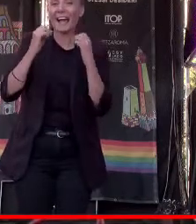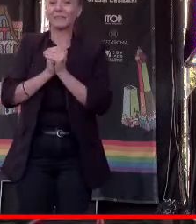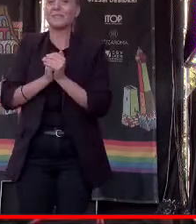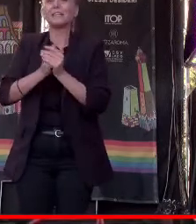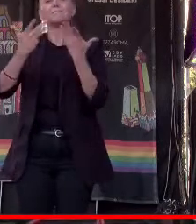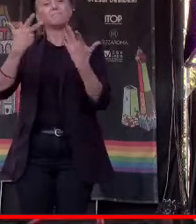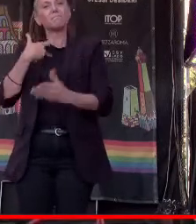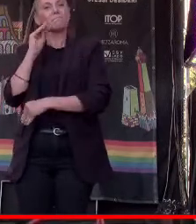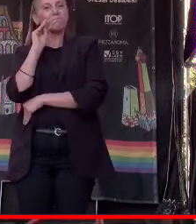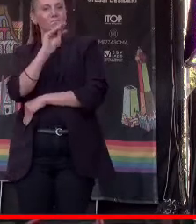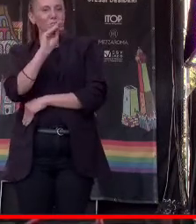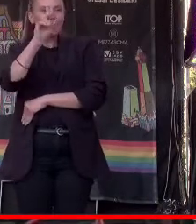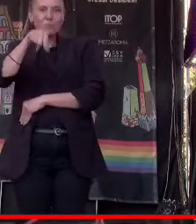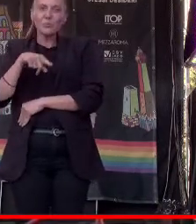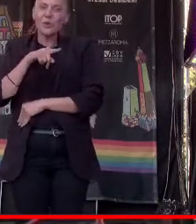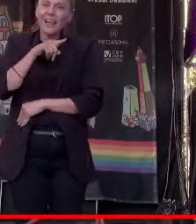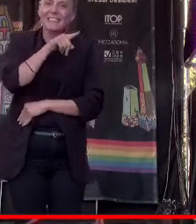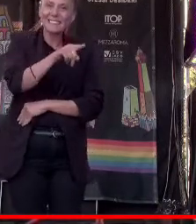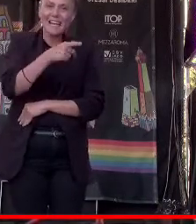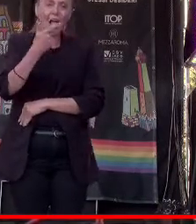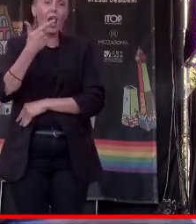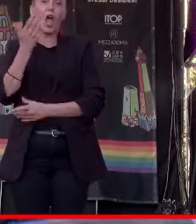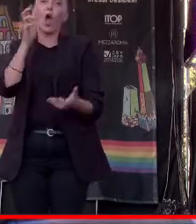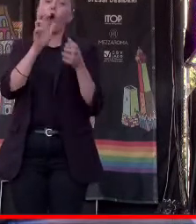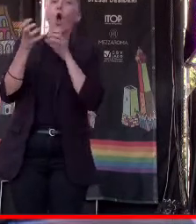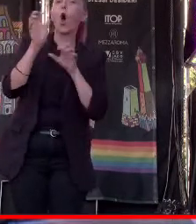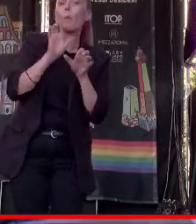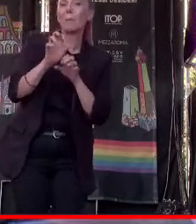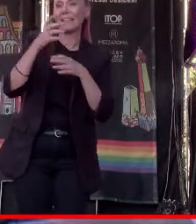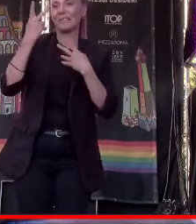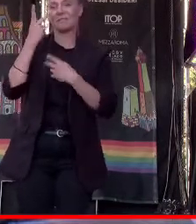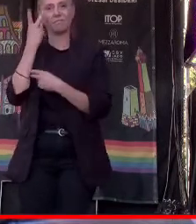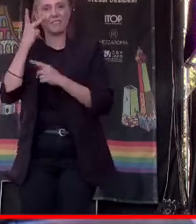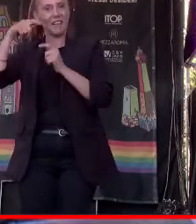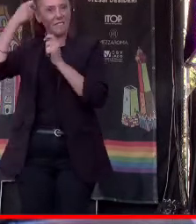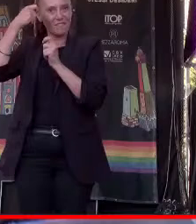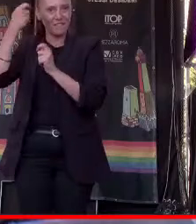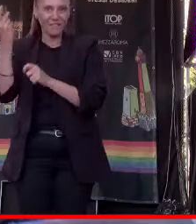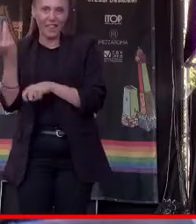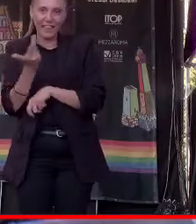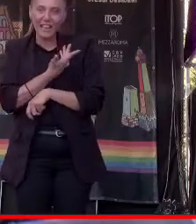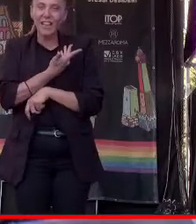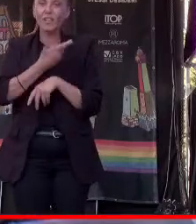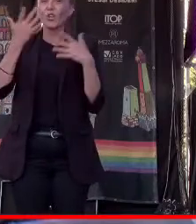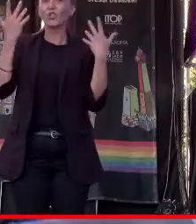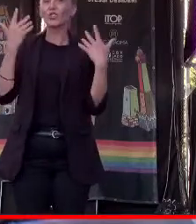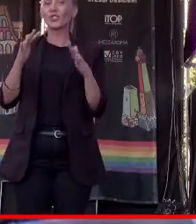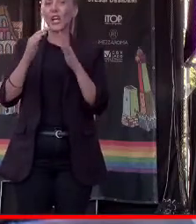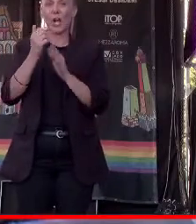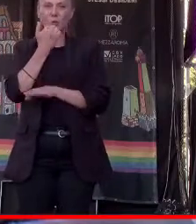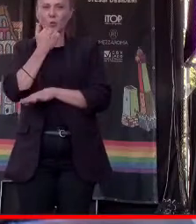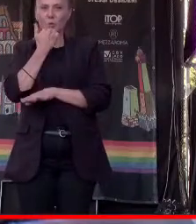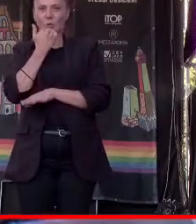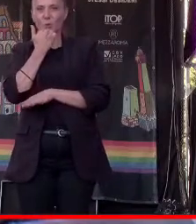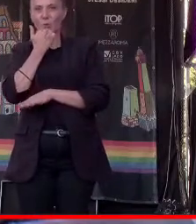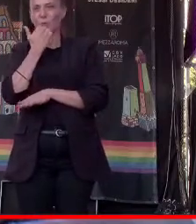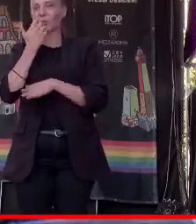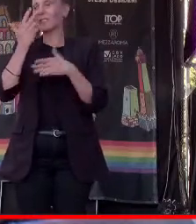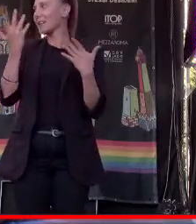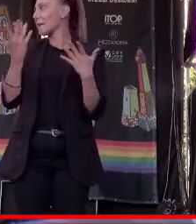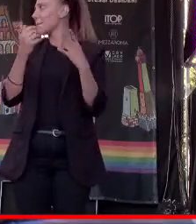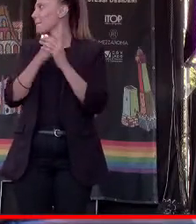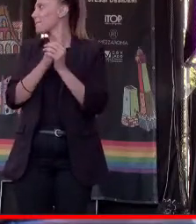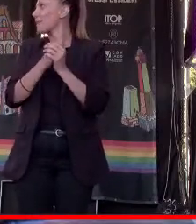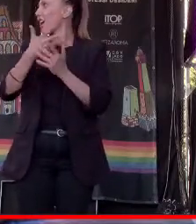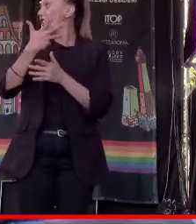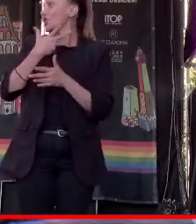lo chiedo anche a te, oltre a un commento, perché ti abbiamo visto nel video, che insomma anche abbiamo trovato, scusa se te lo faccio, non è body shaming, abbiamo trovato